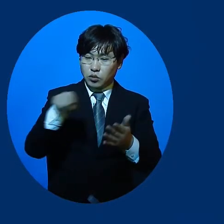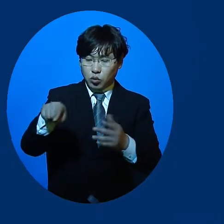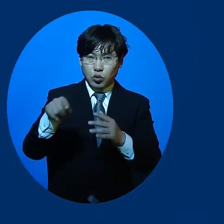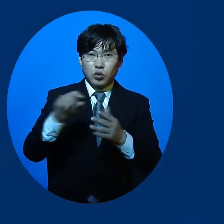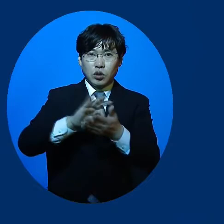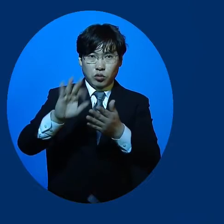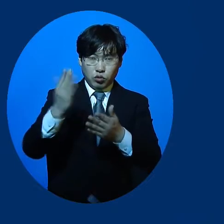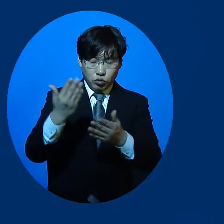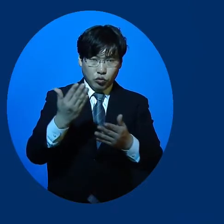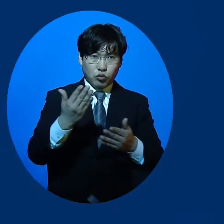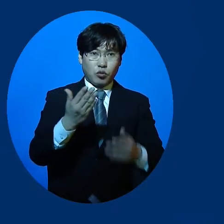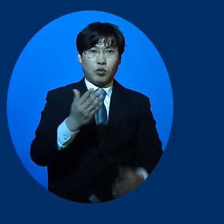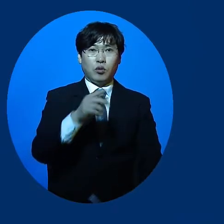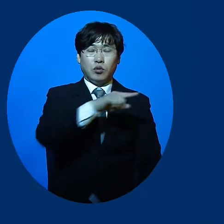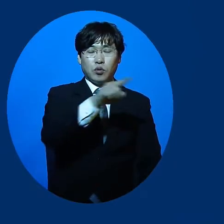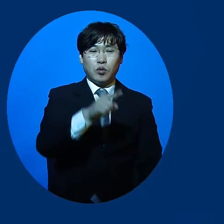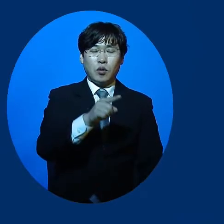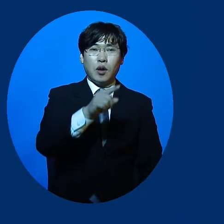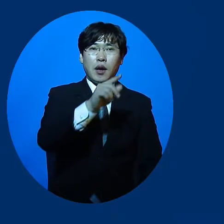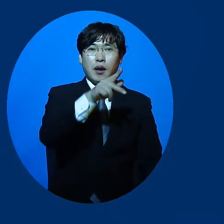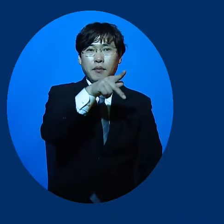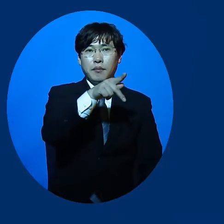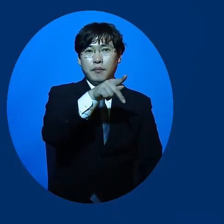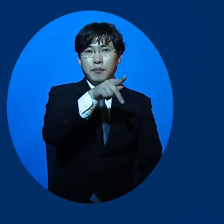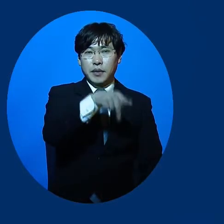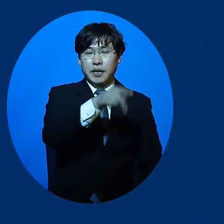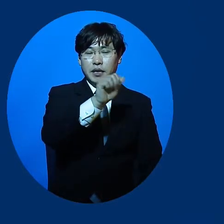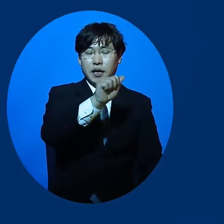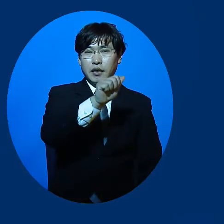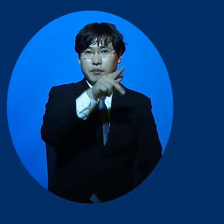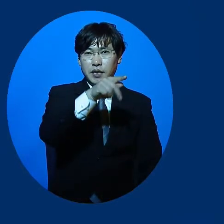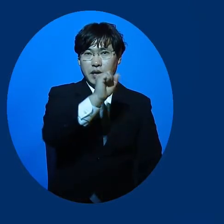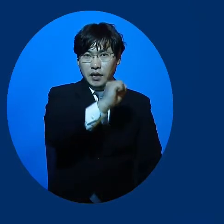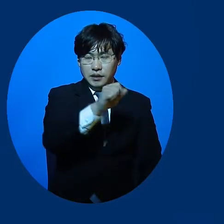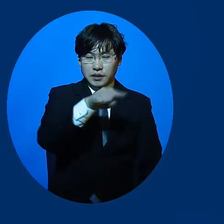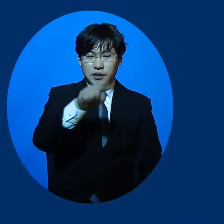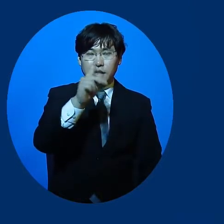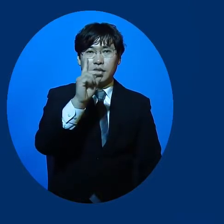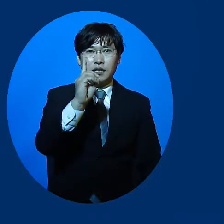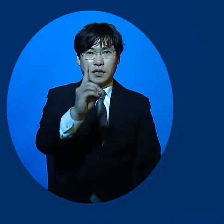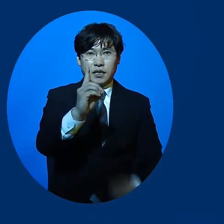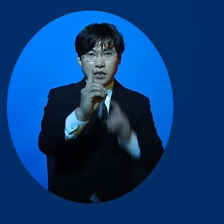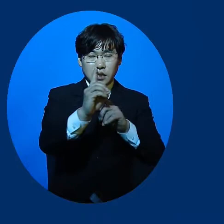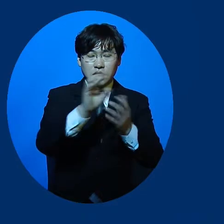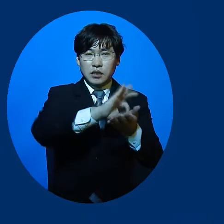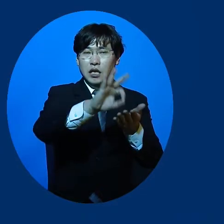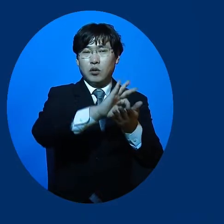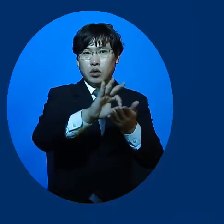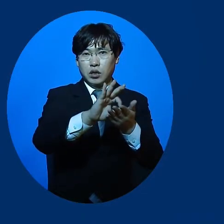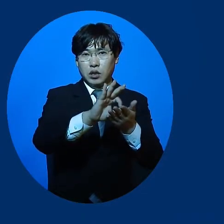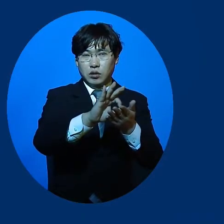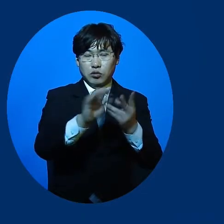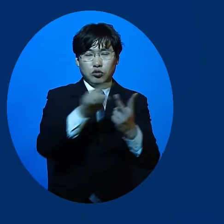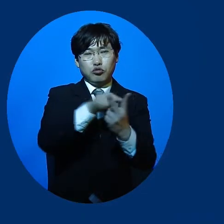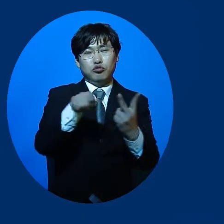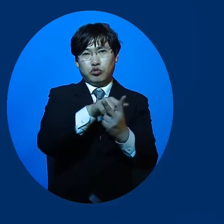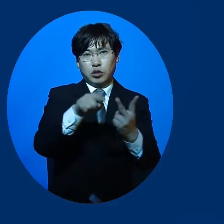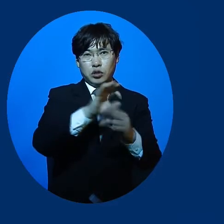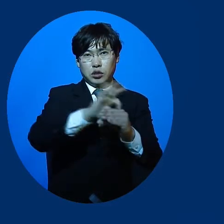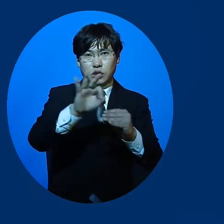있는데 팝스-D를 좀 안정적으로 좀 팝스처럼 좀 정착이 돼야 되겠다 하는